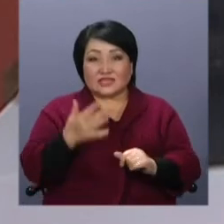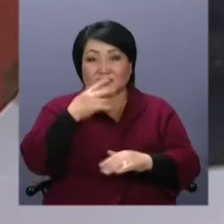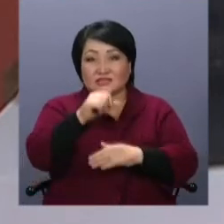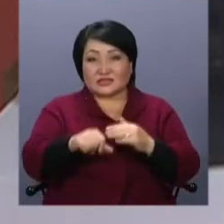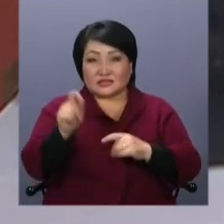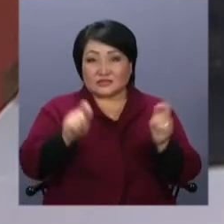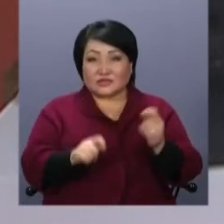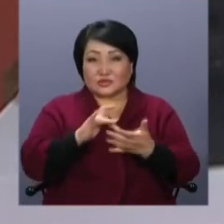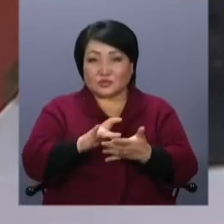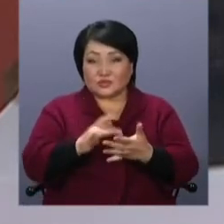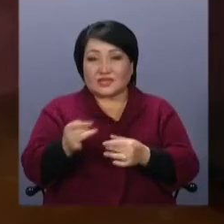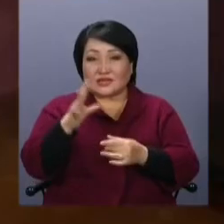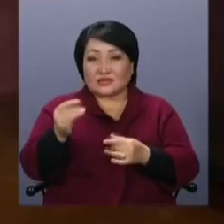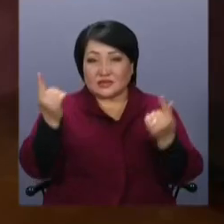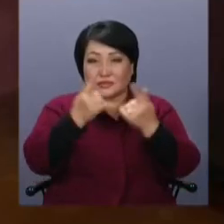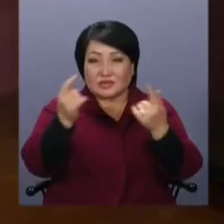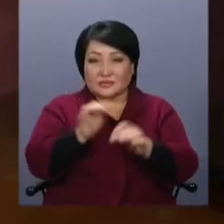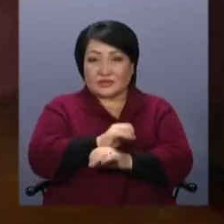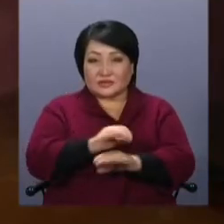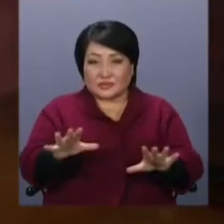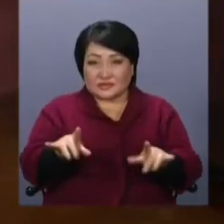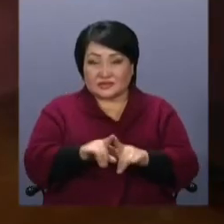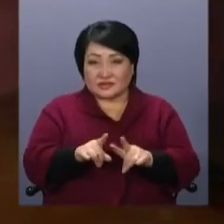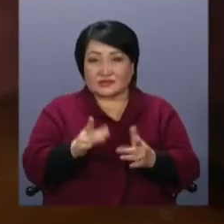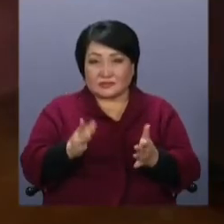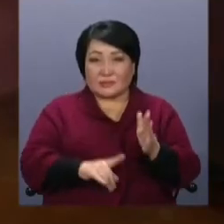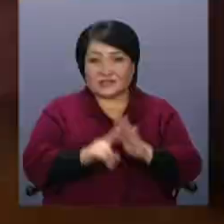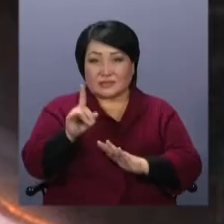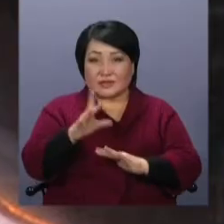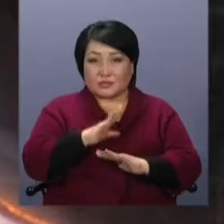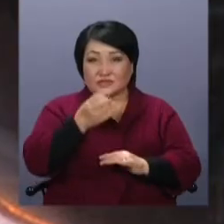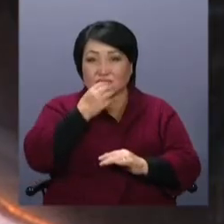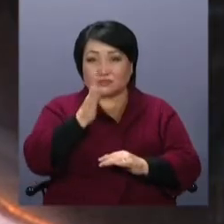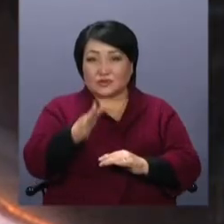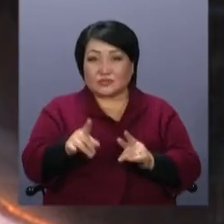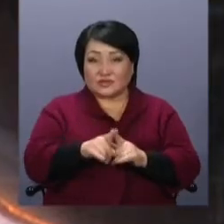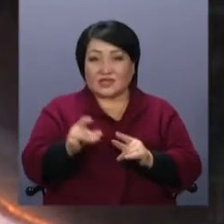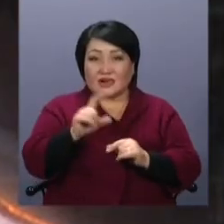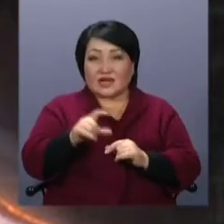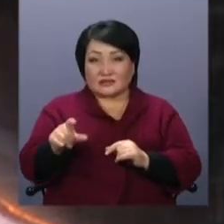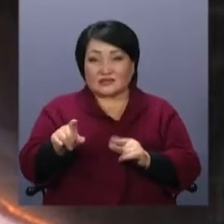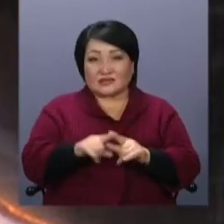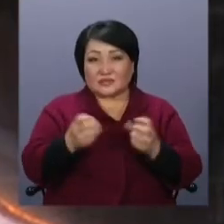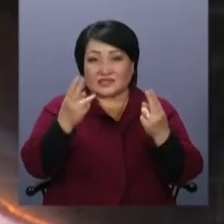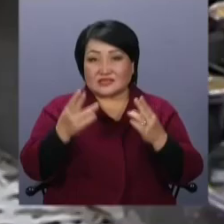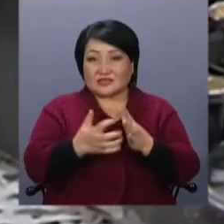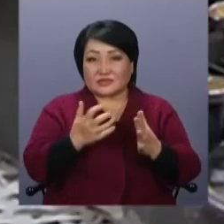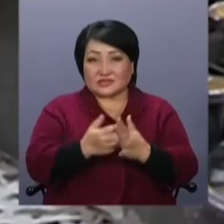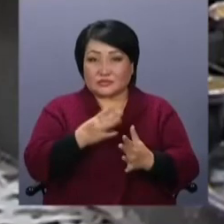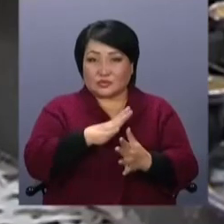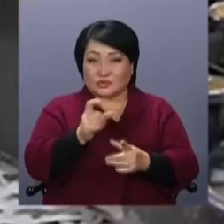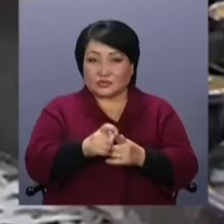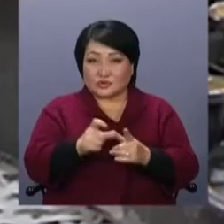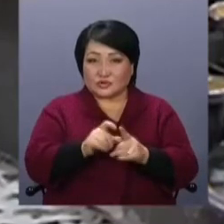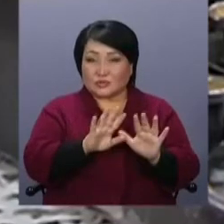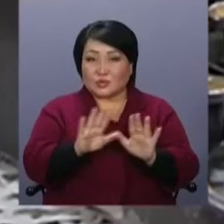жан-жақты тарихи мәлімет беруге тың бастама болмақ. Сондай-ақ жиында мұражай саласындағы кадрлар тапшылығы да сөз болды. Елімізде мұражайтану мамандығы